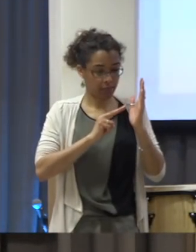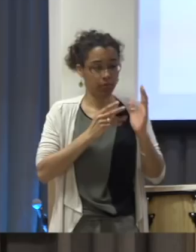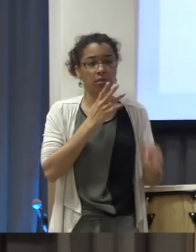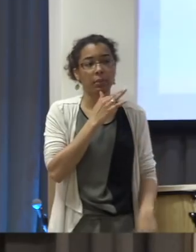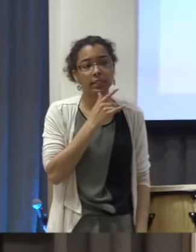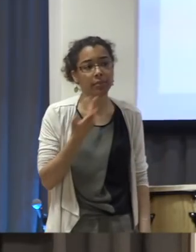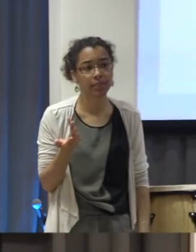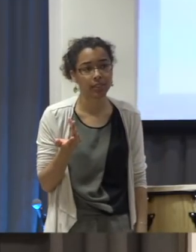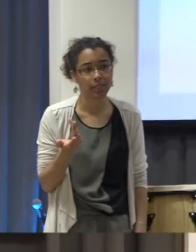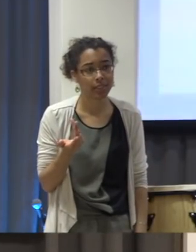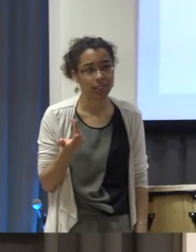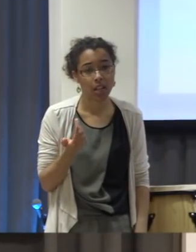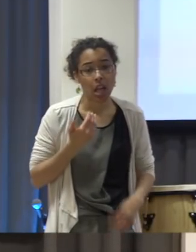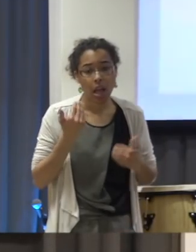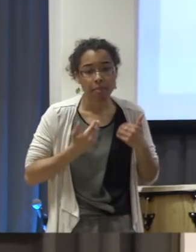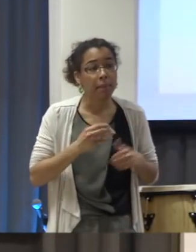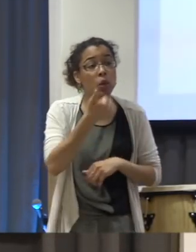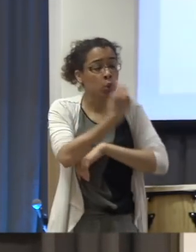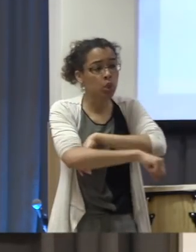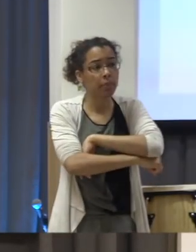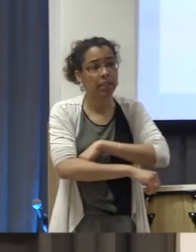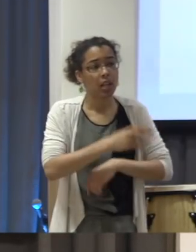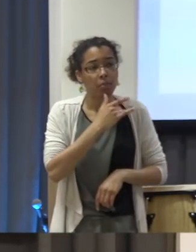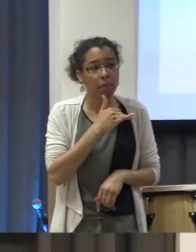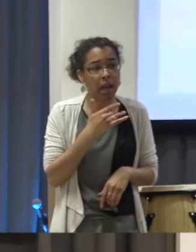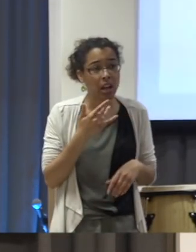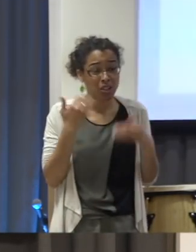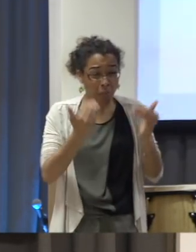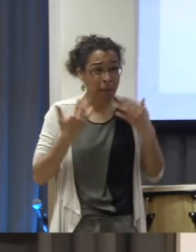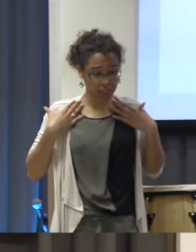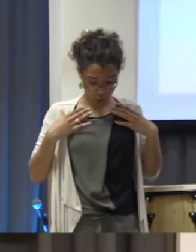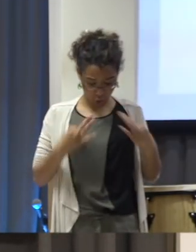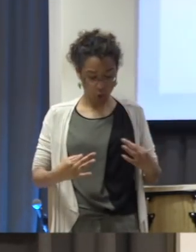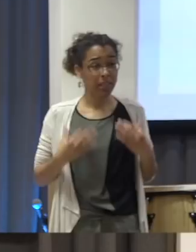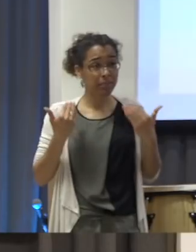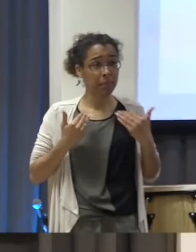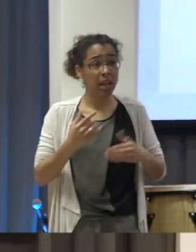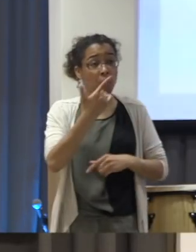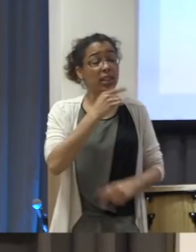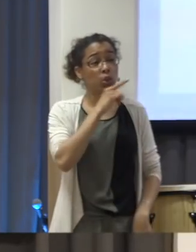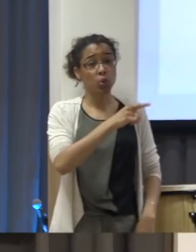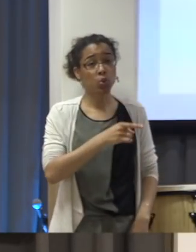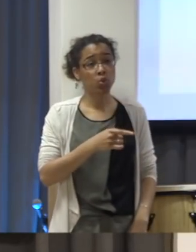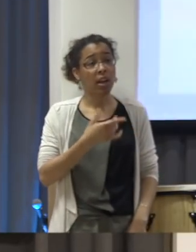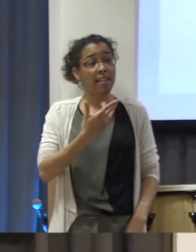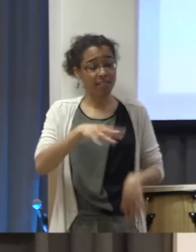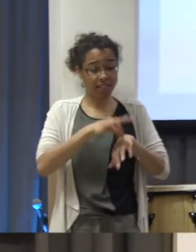impossible. Même une semaine, on ne peut pas porter la même chemise. Moi, quand je porte 2 jours, ma femme me dit, ça fait 2 jours